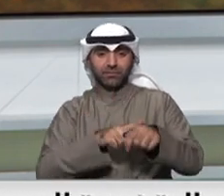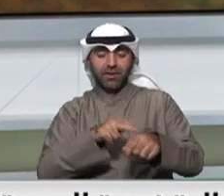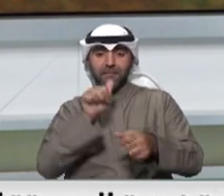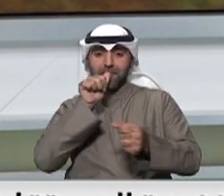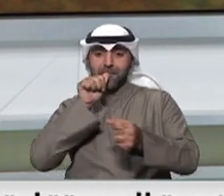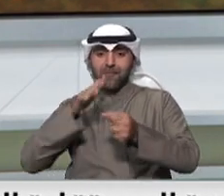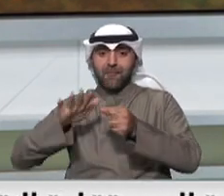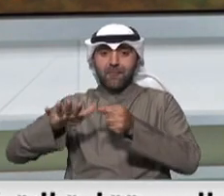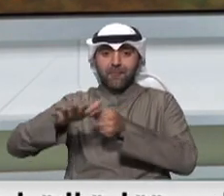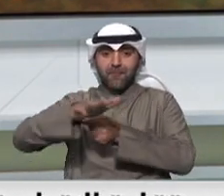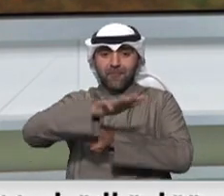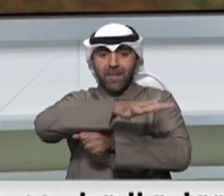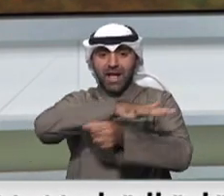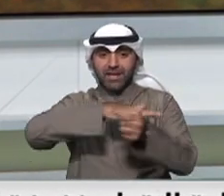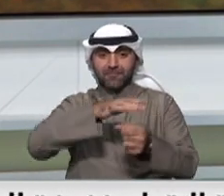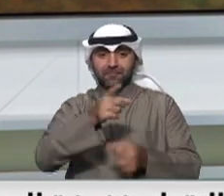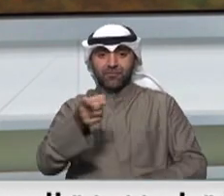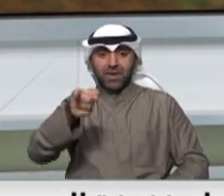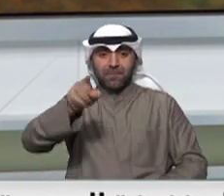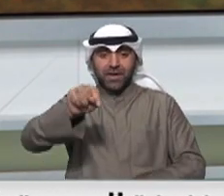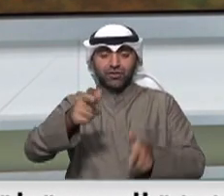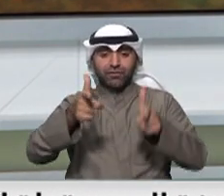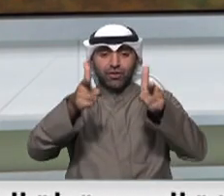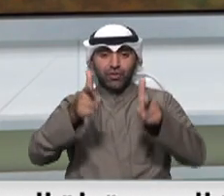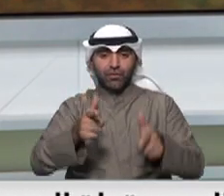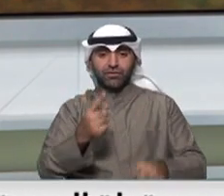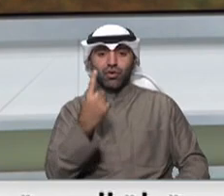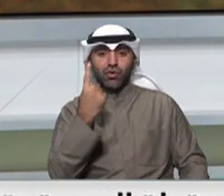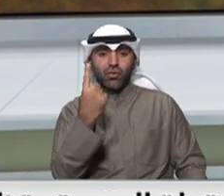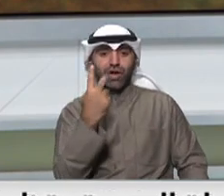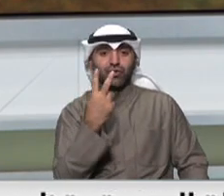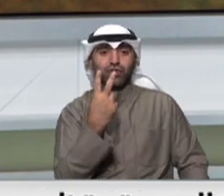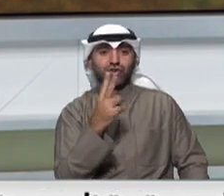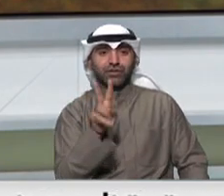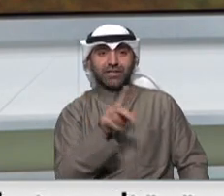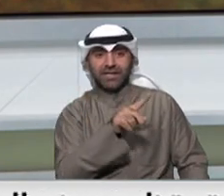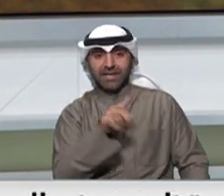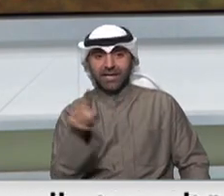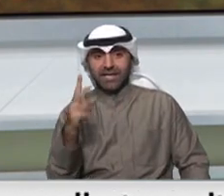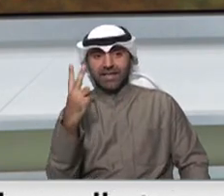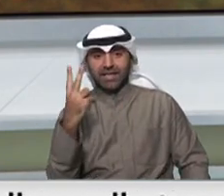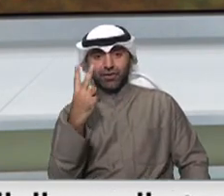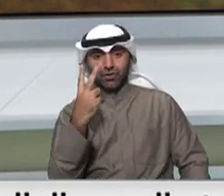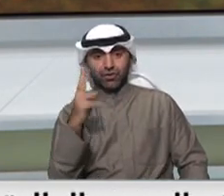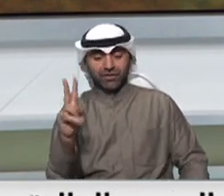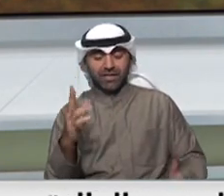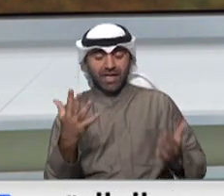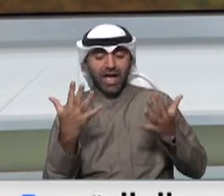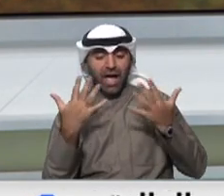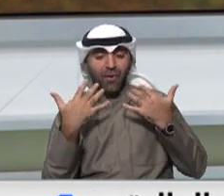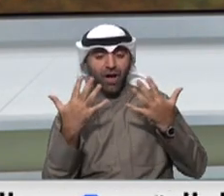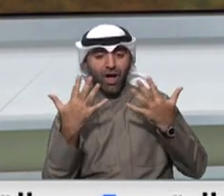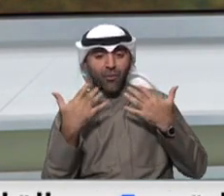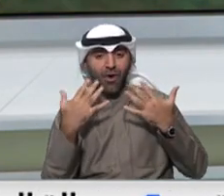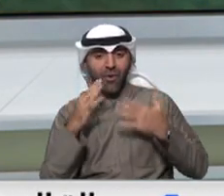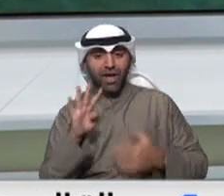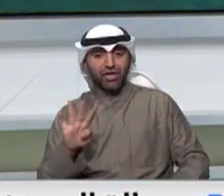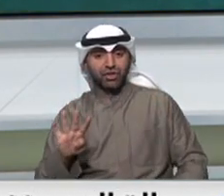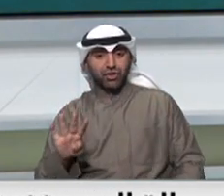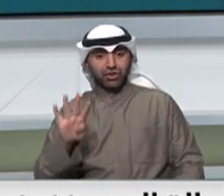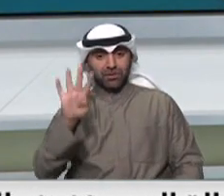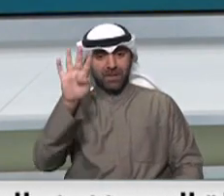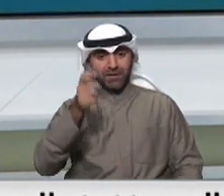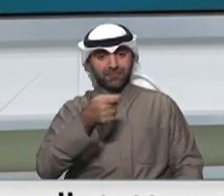21 الى 22 درجه مئويه خلال المساء الهواء ايضا راح يستمر ويانا شمالي غربي خفيف الى معتدل السرعه من 8 الى